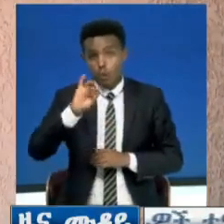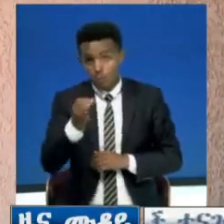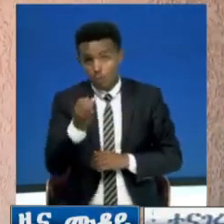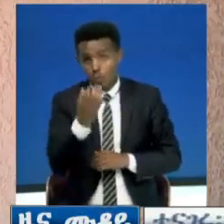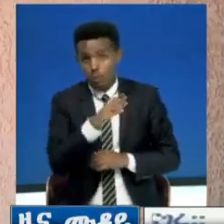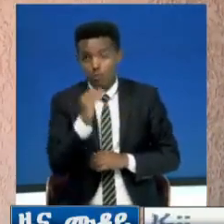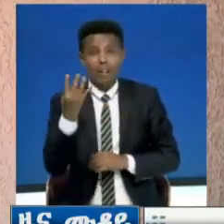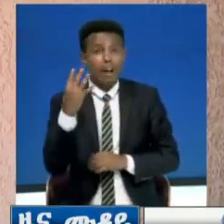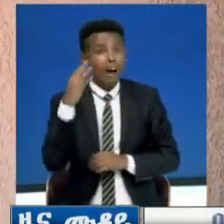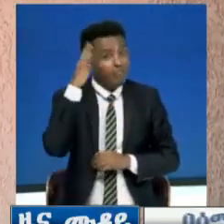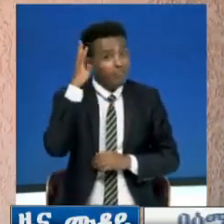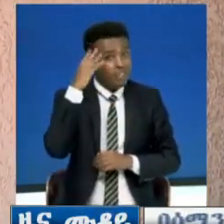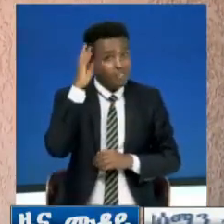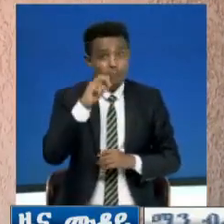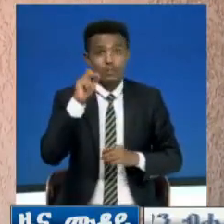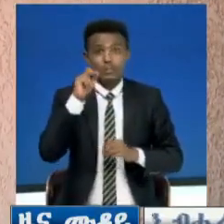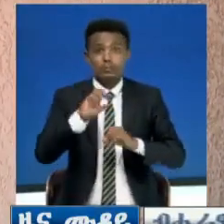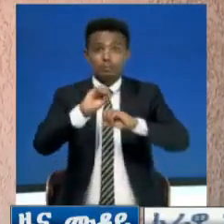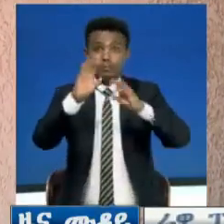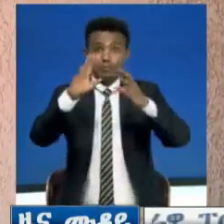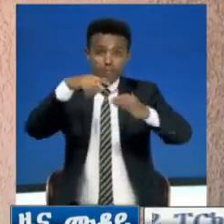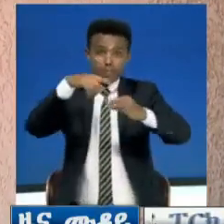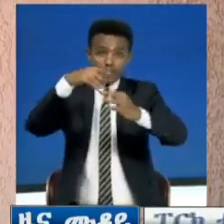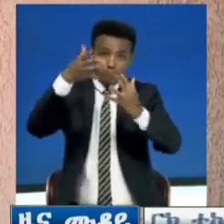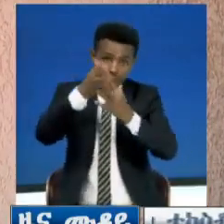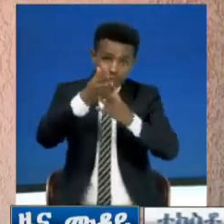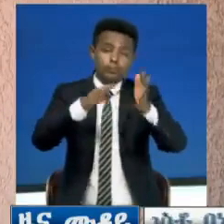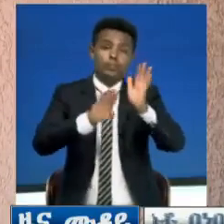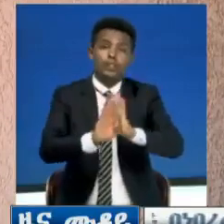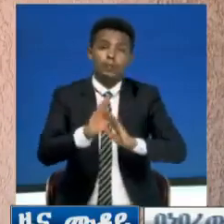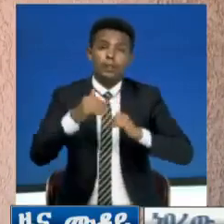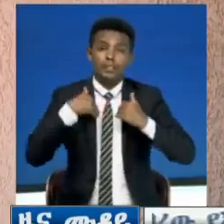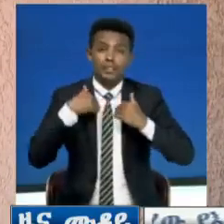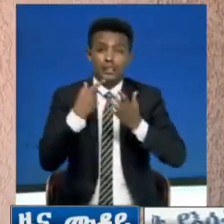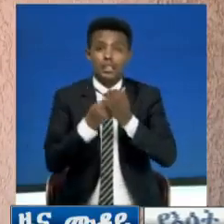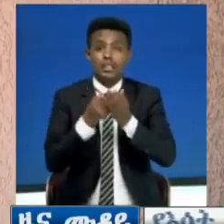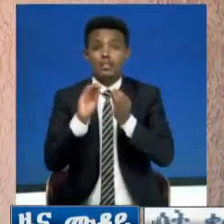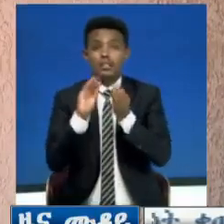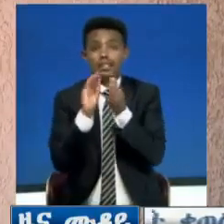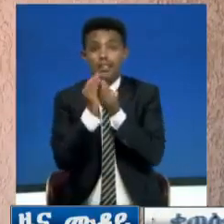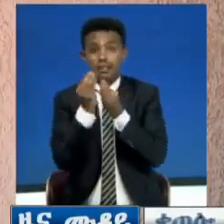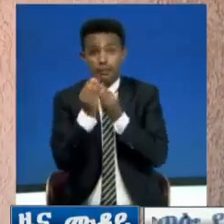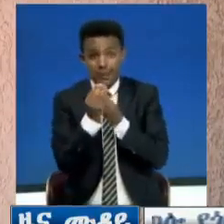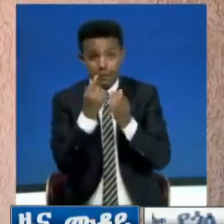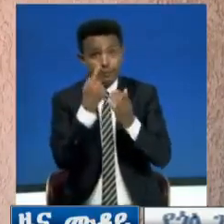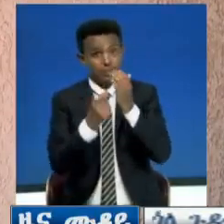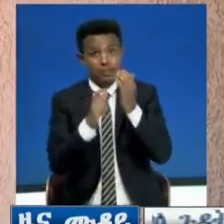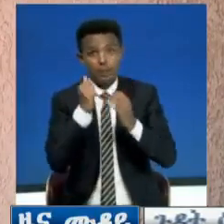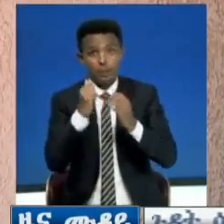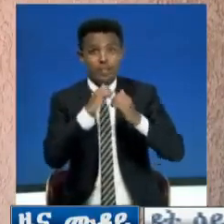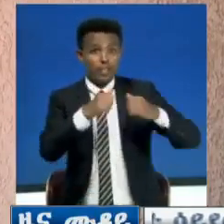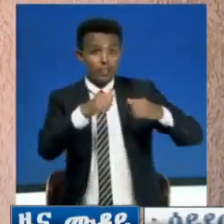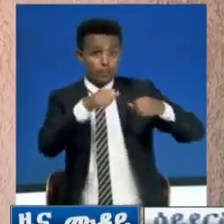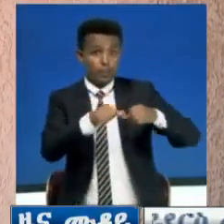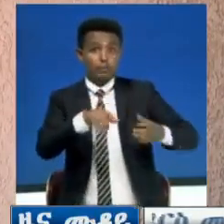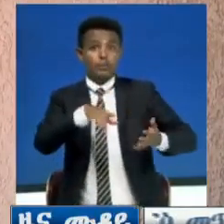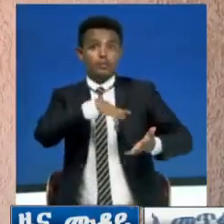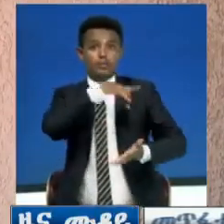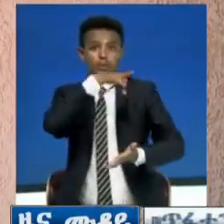በኩል የሚገባ አለ። አፋር ላይ የትሪትመንት ሳይሆን የለይቶ ማቆያ ሴንተር እንዲቋቋም አድርጓል የፌዴራል